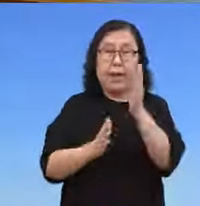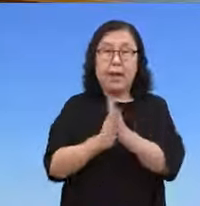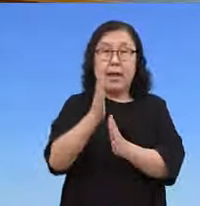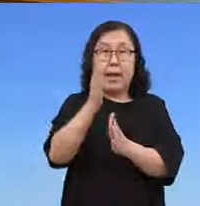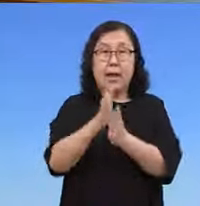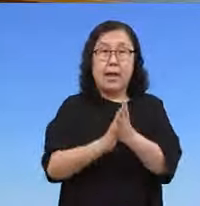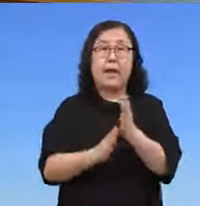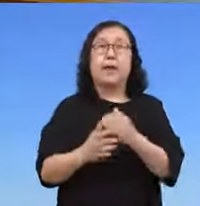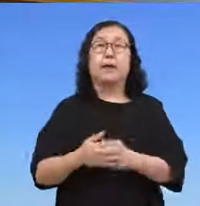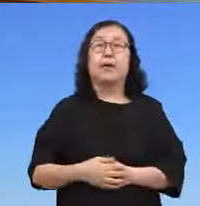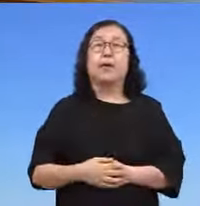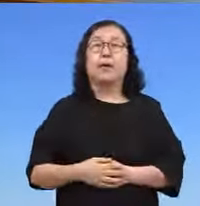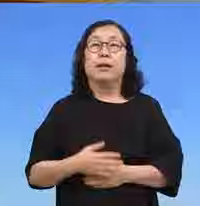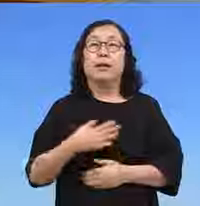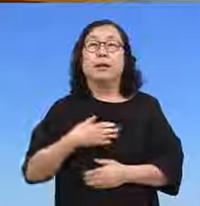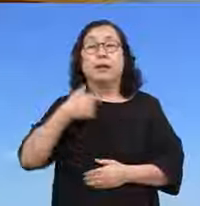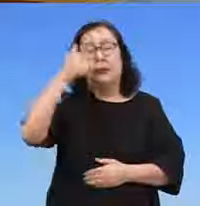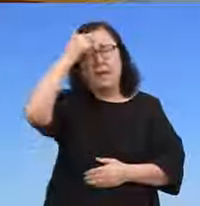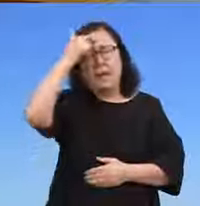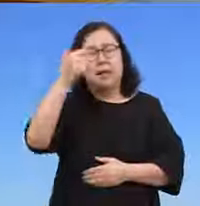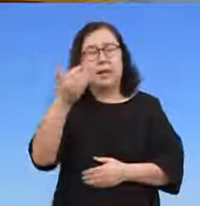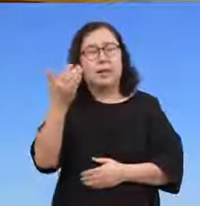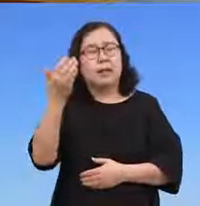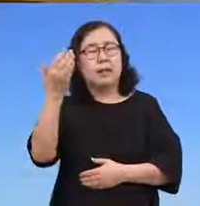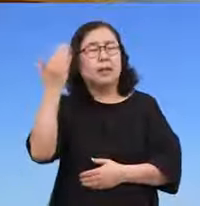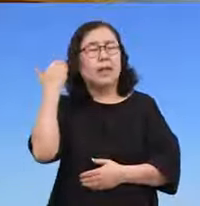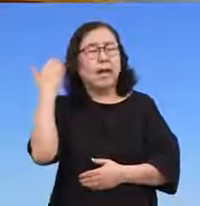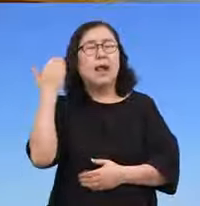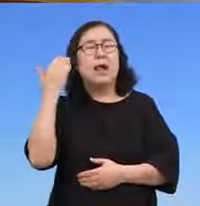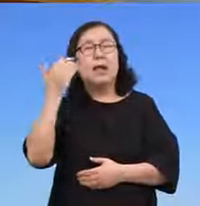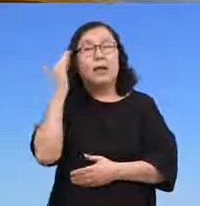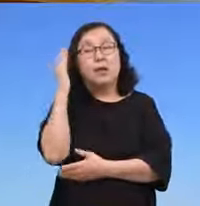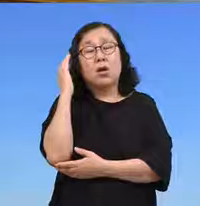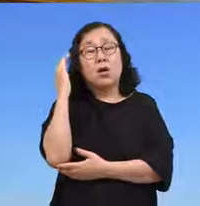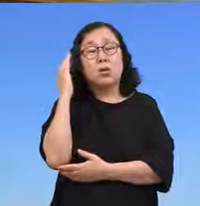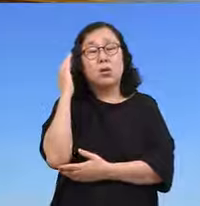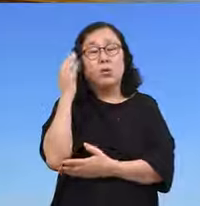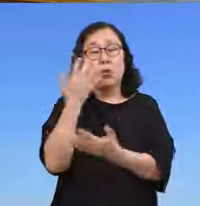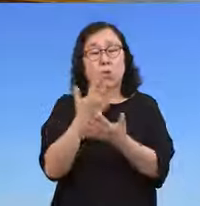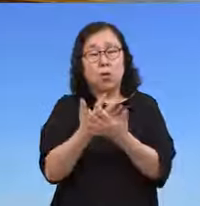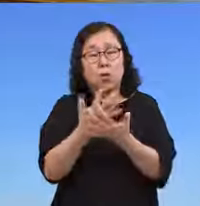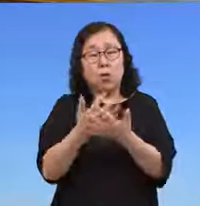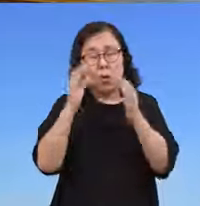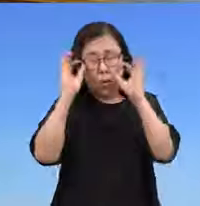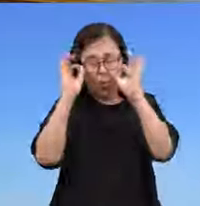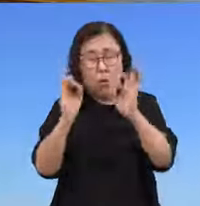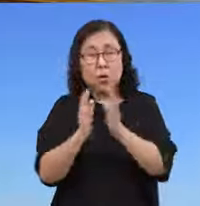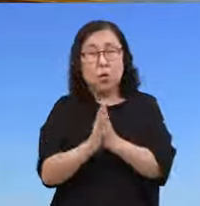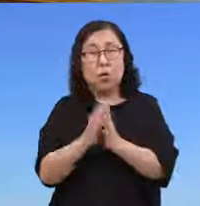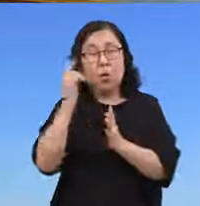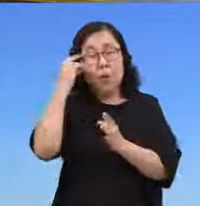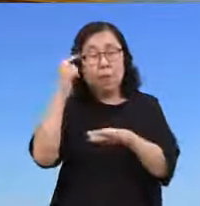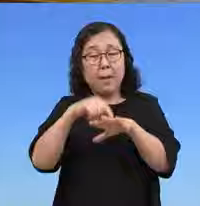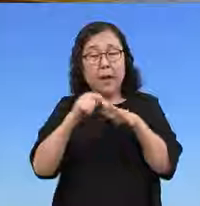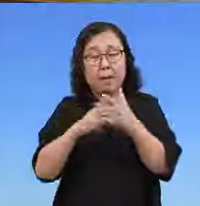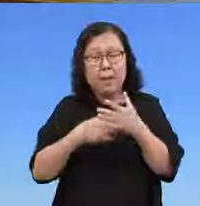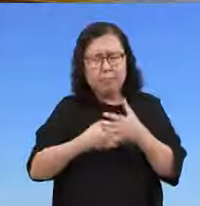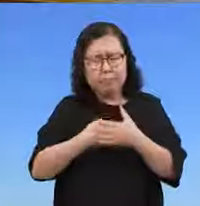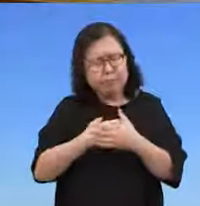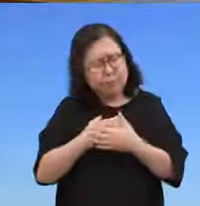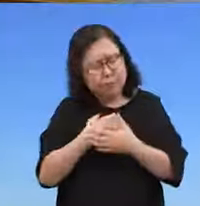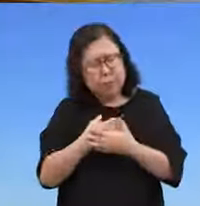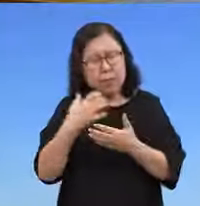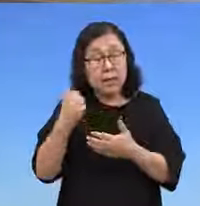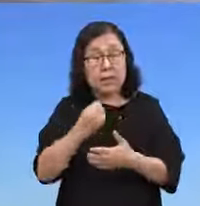잃어버릴 염려 없네. 제가 옛날 설교 원고를 이렇게 보면서 왜 마음이 울컥울컥 했는지